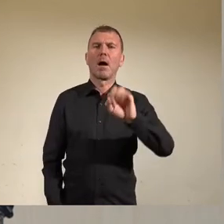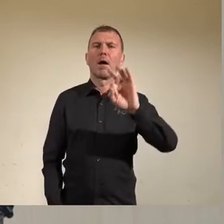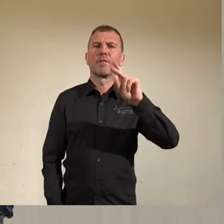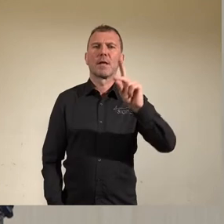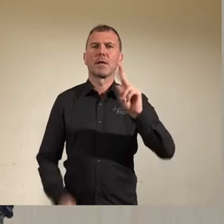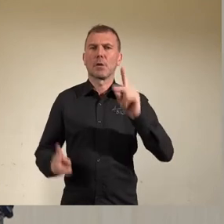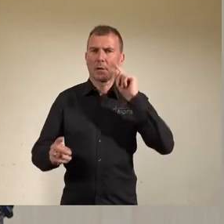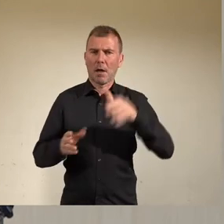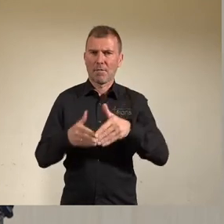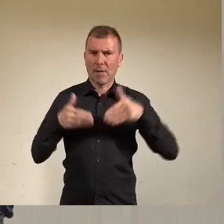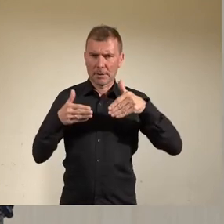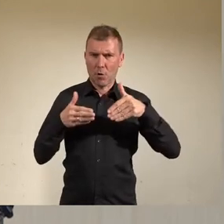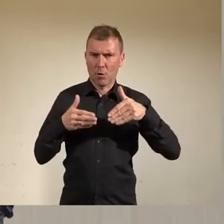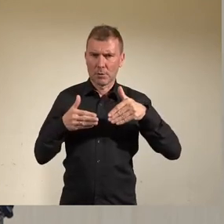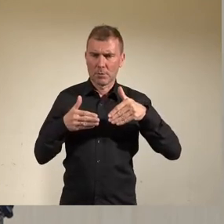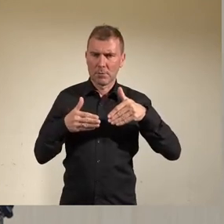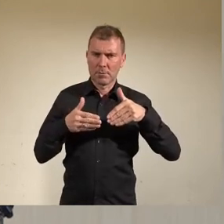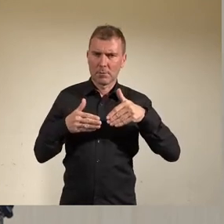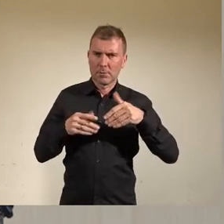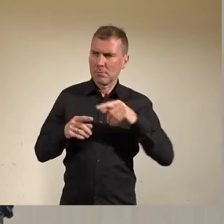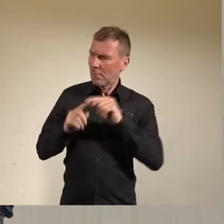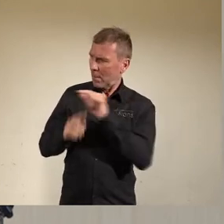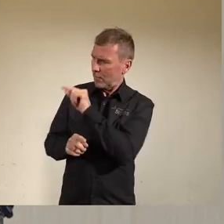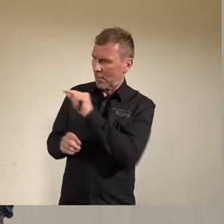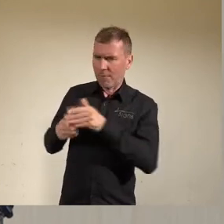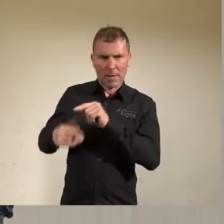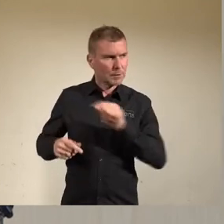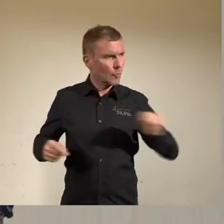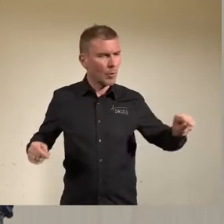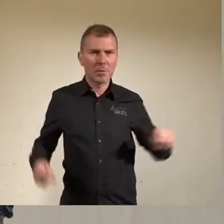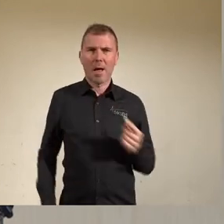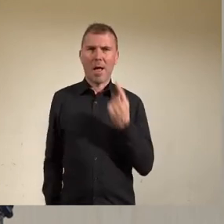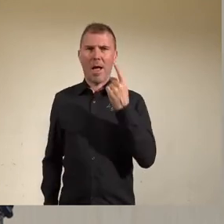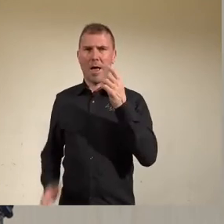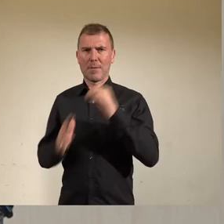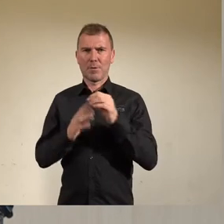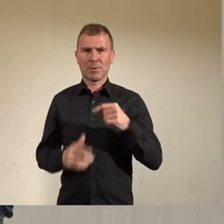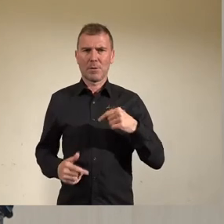AfD-Stadtratfraktion unterscheidet sich in einem Punkt zu allen anderen Fraktionen mit der Idee, eine